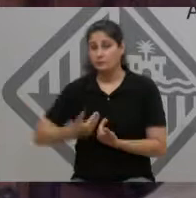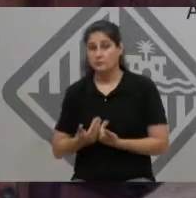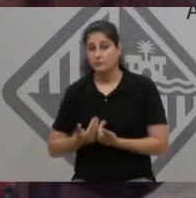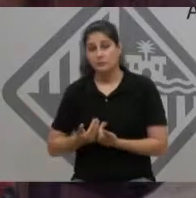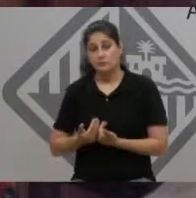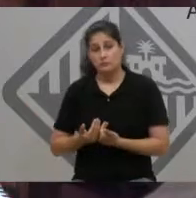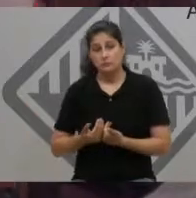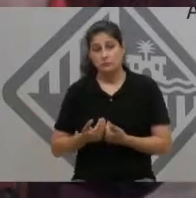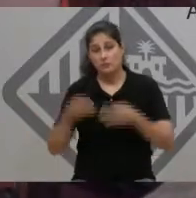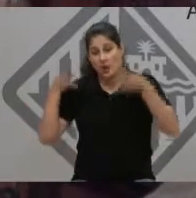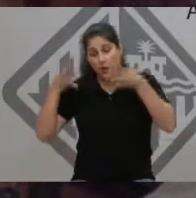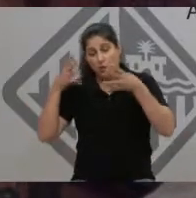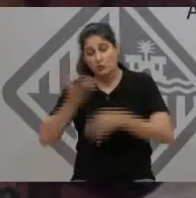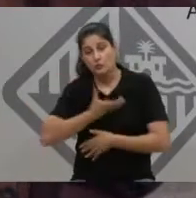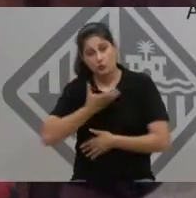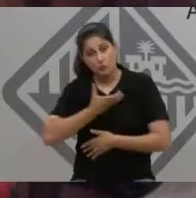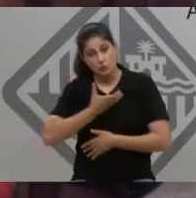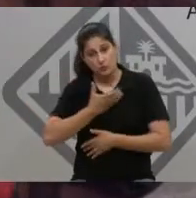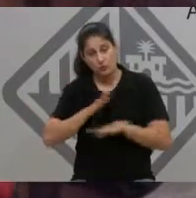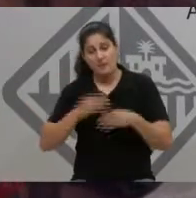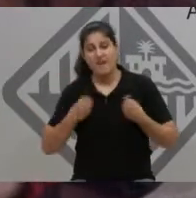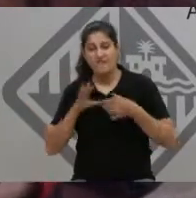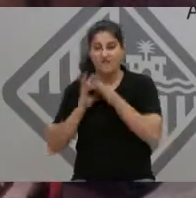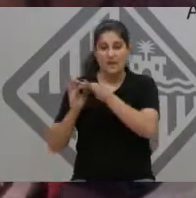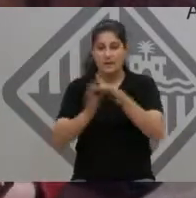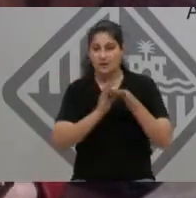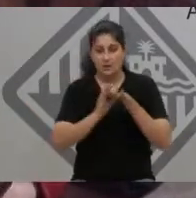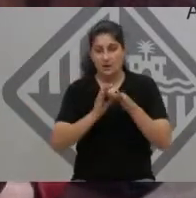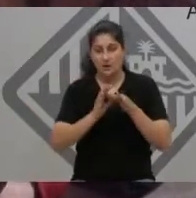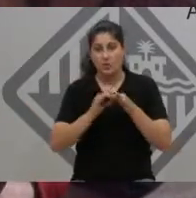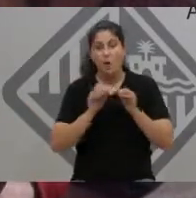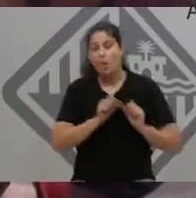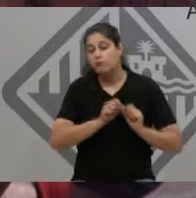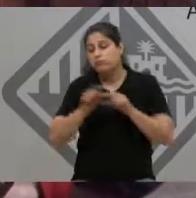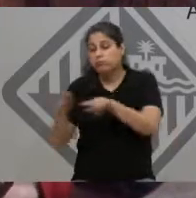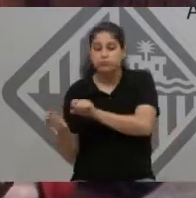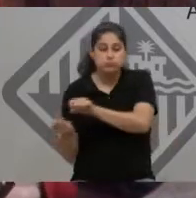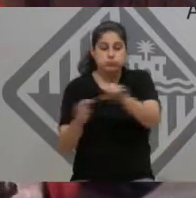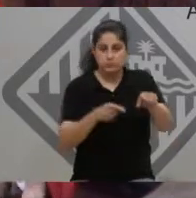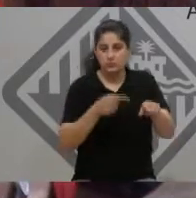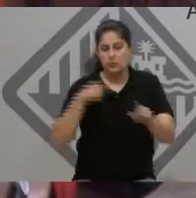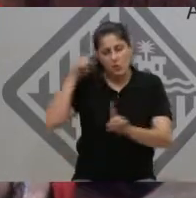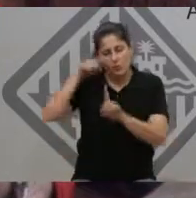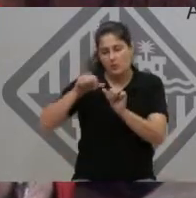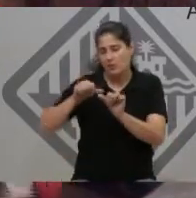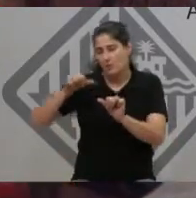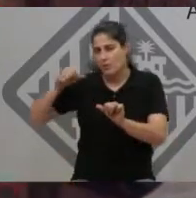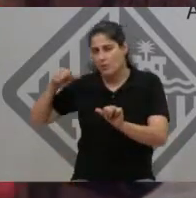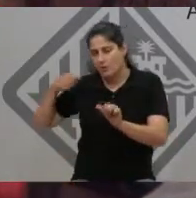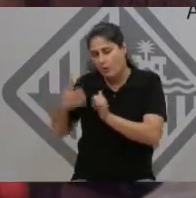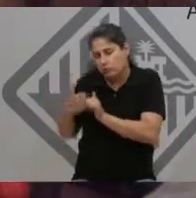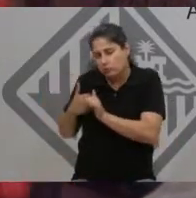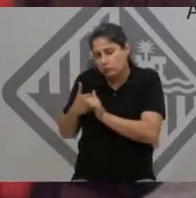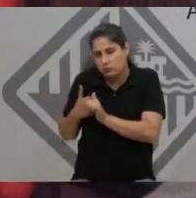crear el Consell Municipal de la Convivència i les Migracions. És un objectiu que hem perseguit i ha